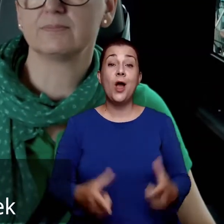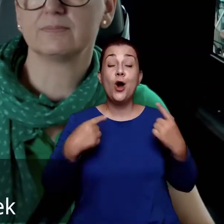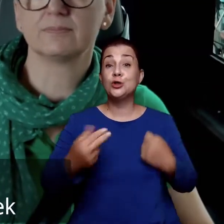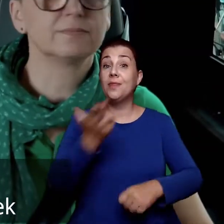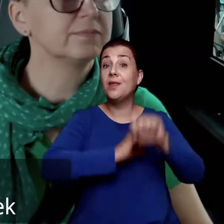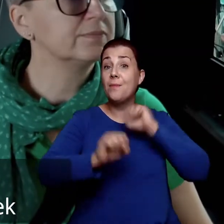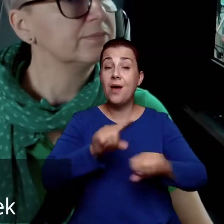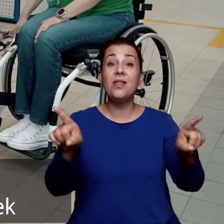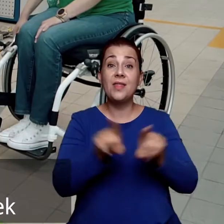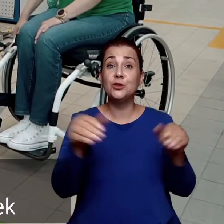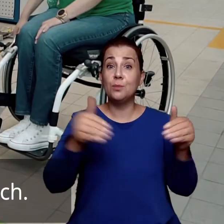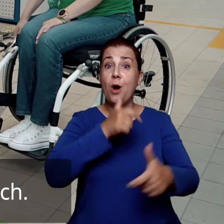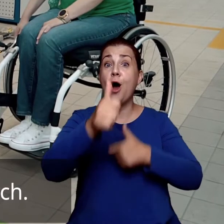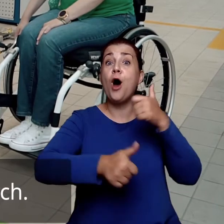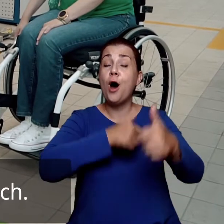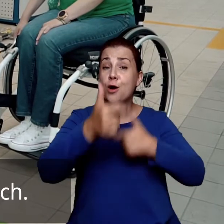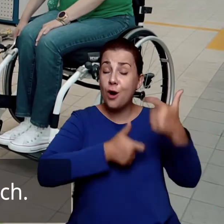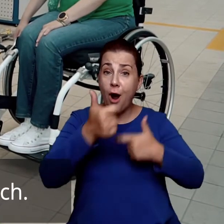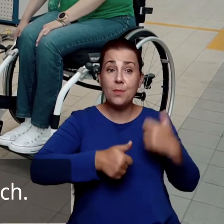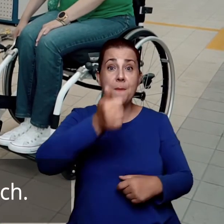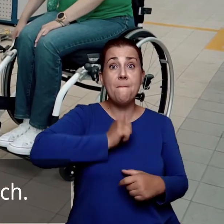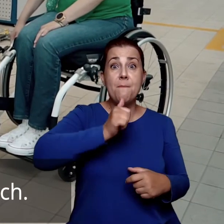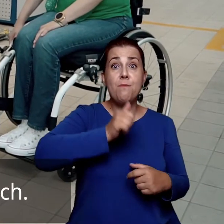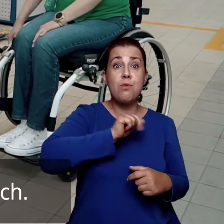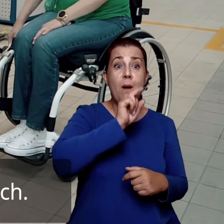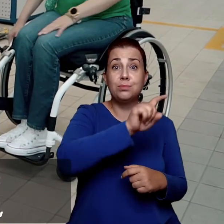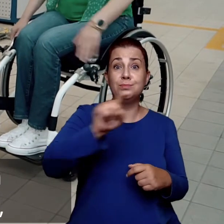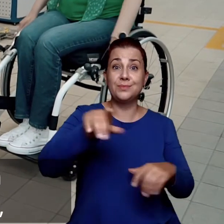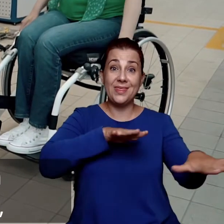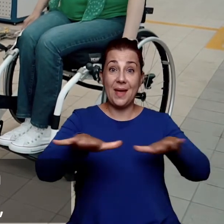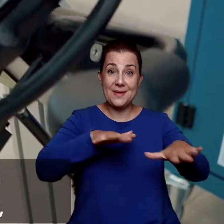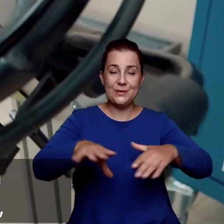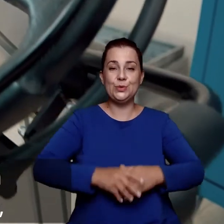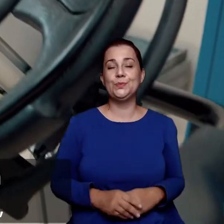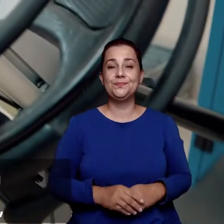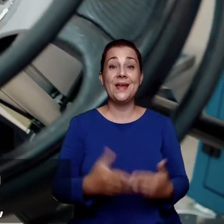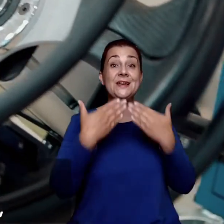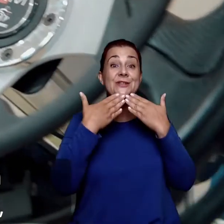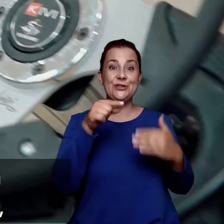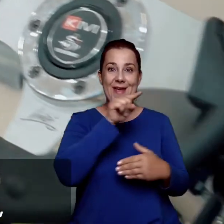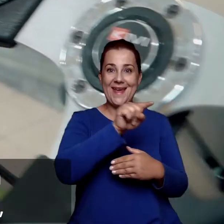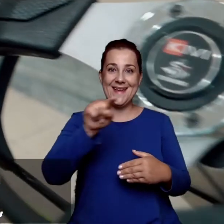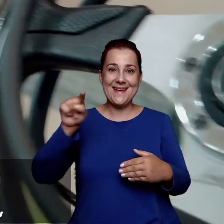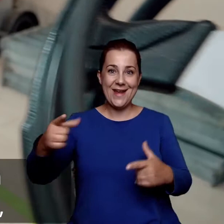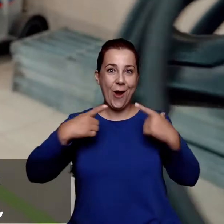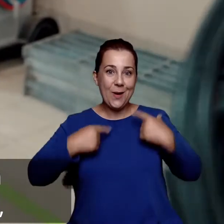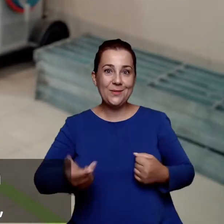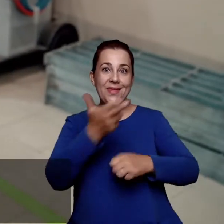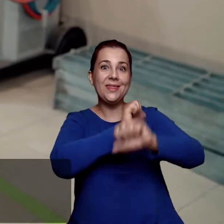u nas również dokonać przymiarek przy demonstratorach stacjonarnych. Dzięki naszym demonstratorom osoby z